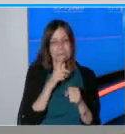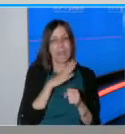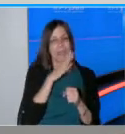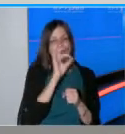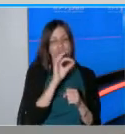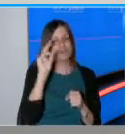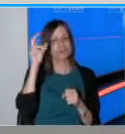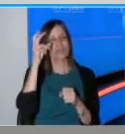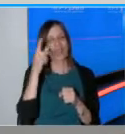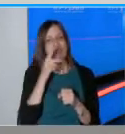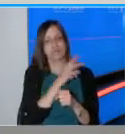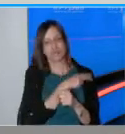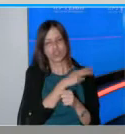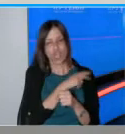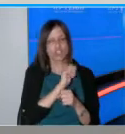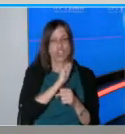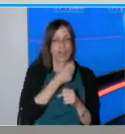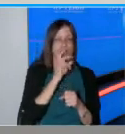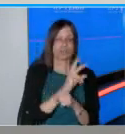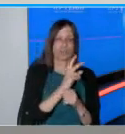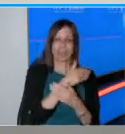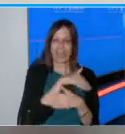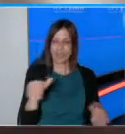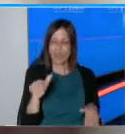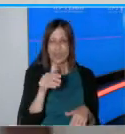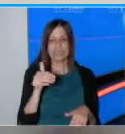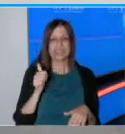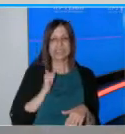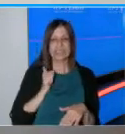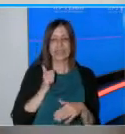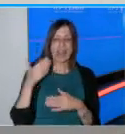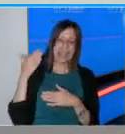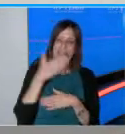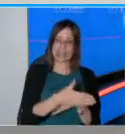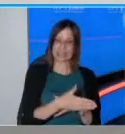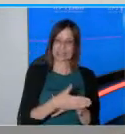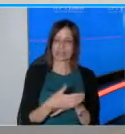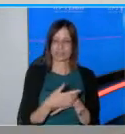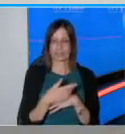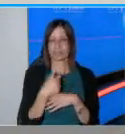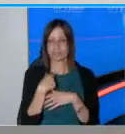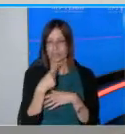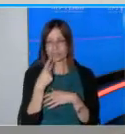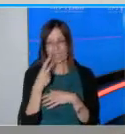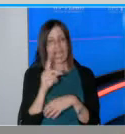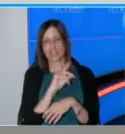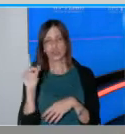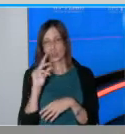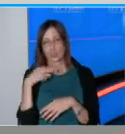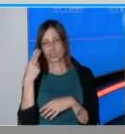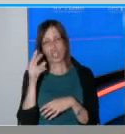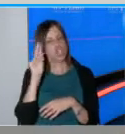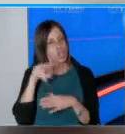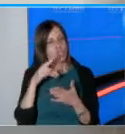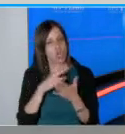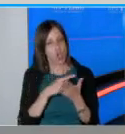למשטרה ולשבק ולמשפר גבול ולצבא להיכנס, להחזיר אותנו למדינת משטרה. אני רואה את ברונו. זה אסור שיקרה, יש